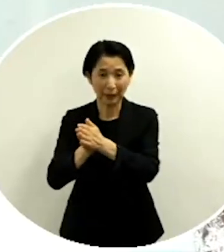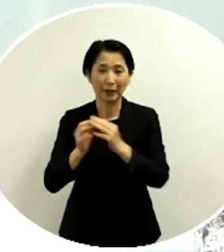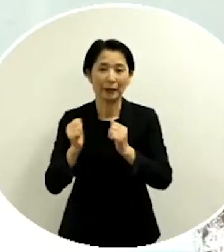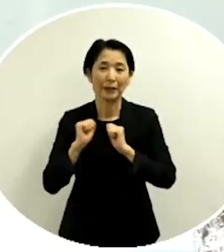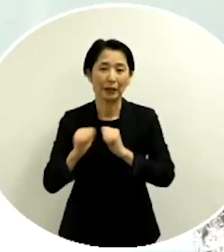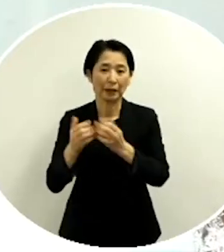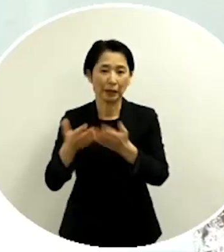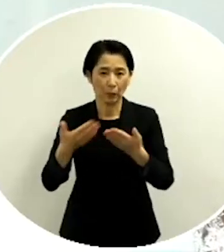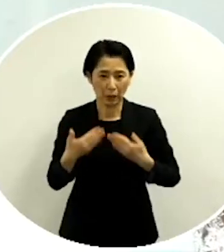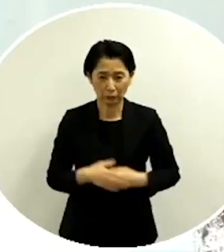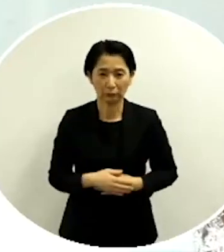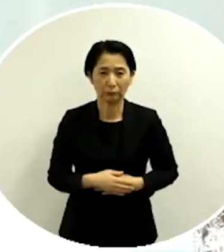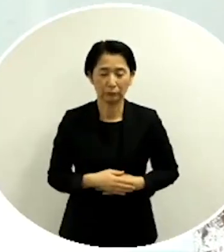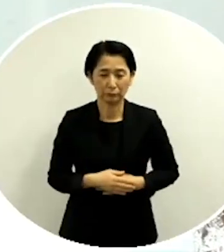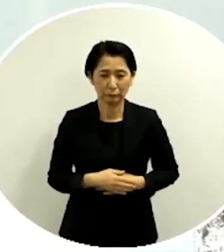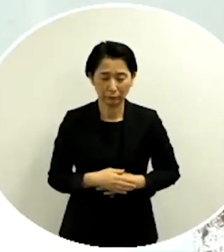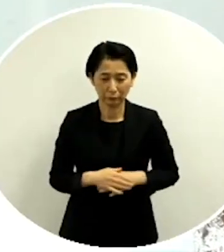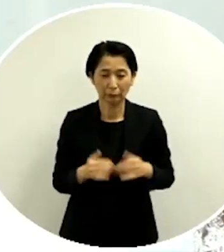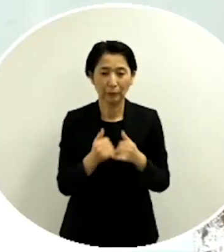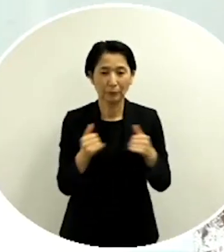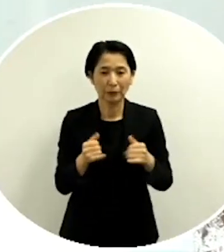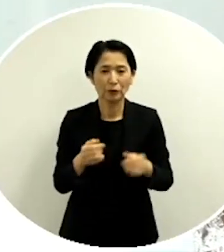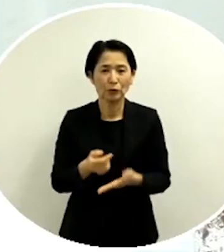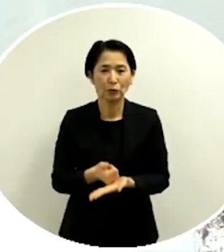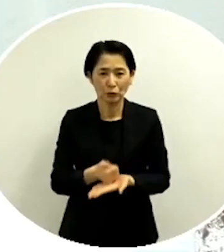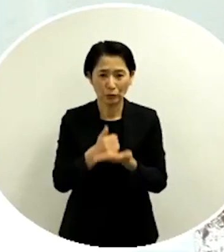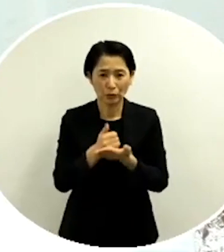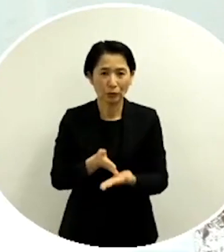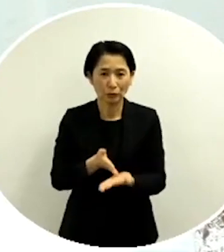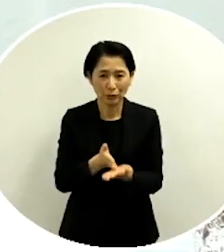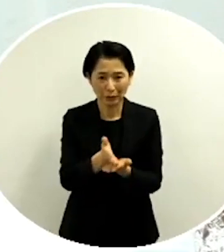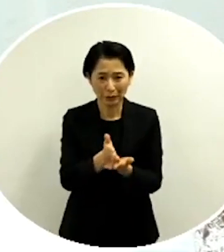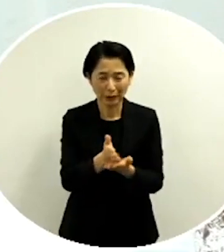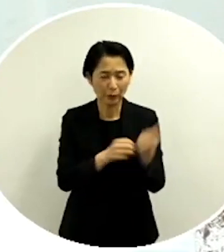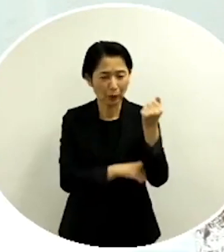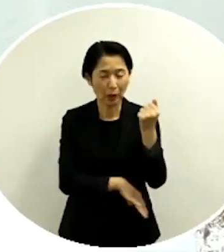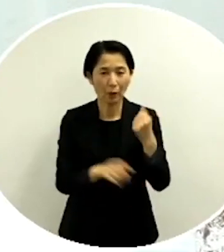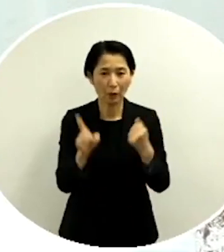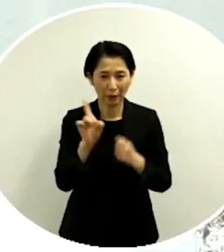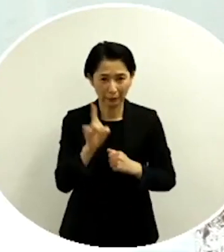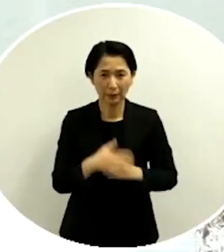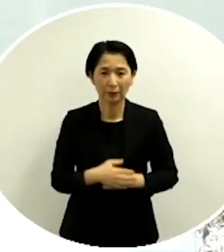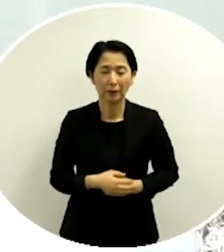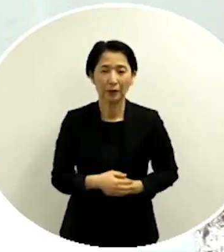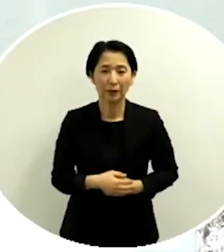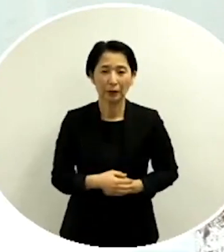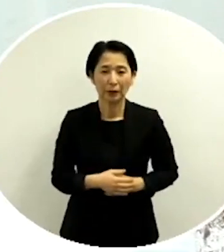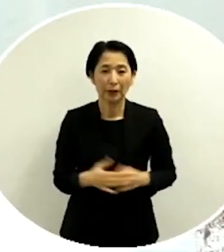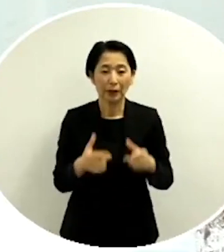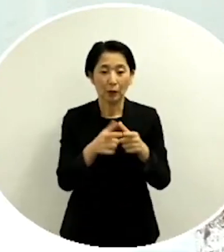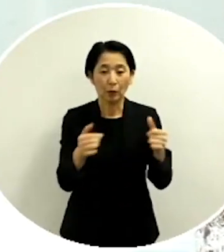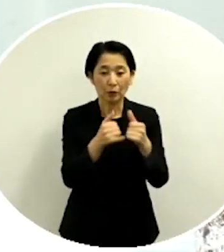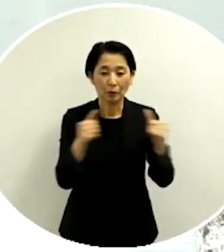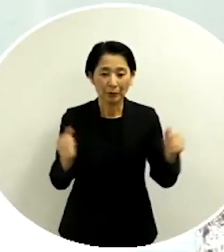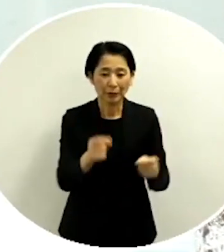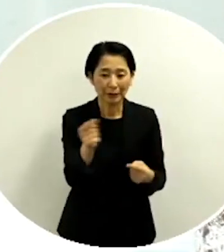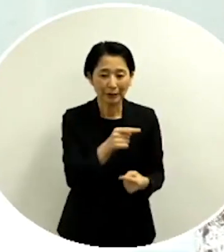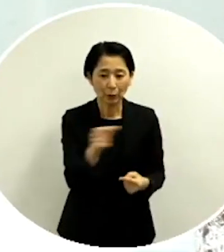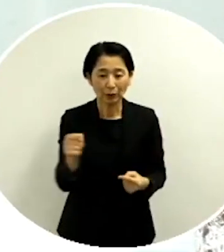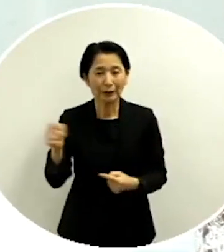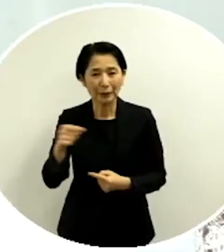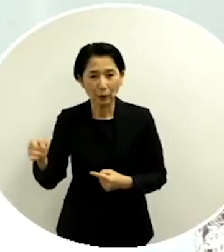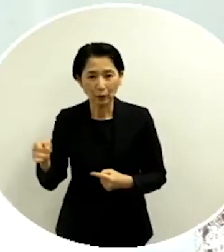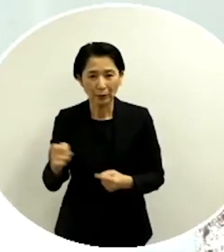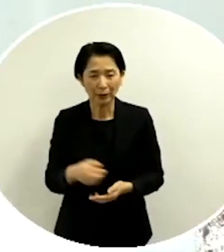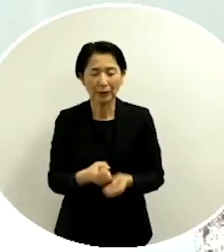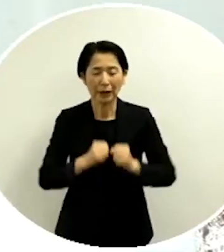でありますしかし民主主義の原理原則原点を考えてみればですね本来は国民一人一人が主体的に